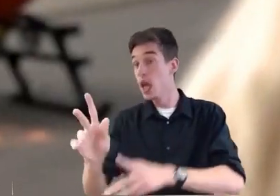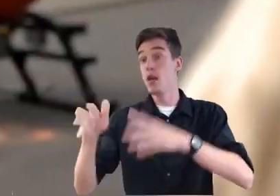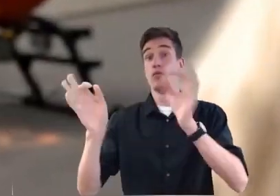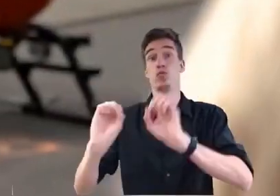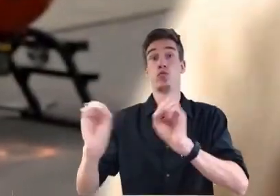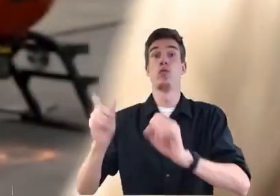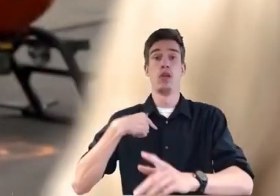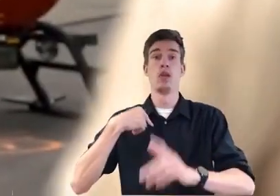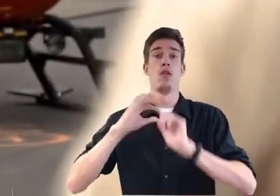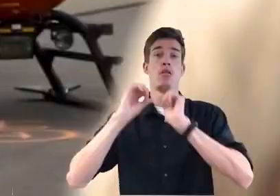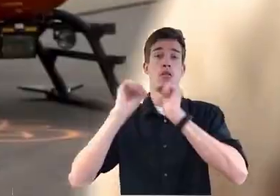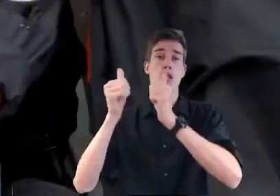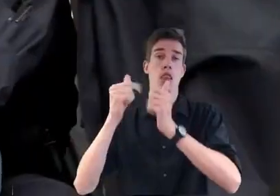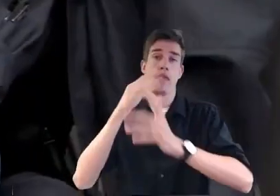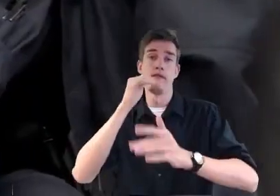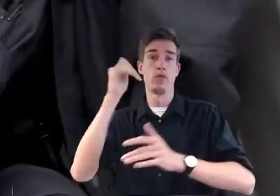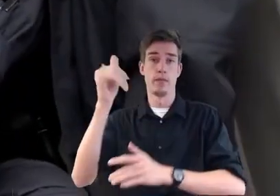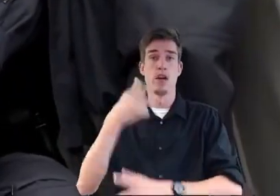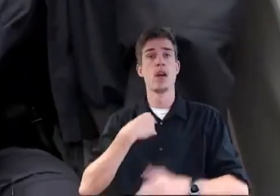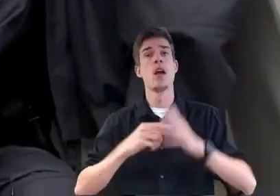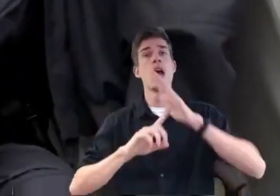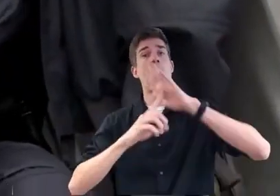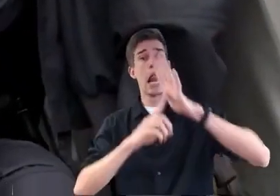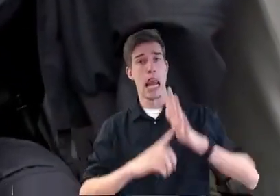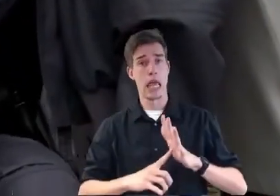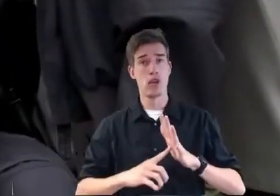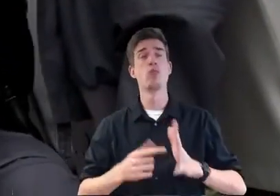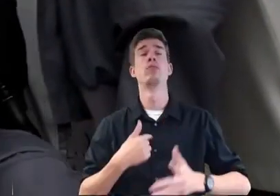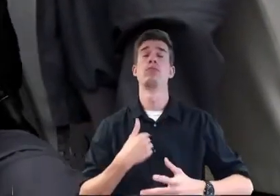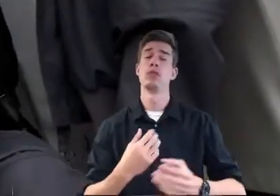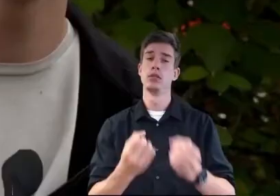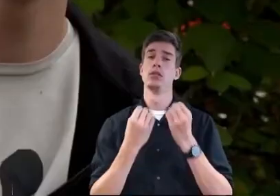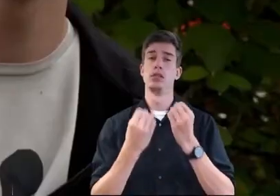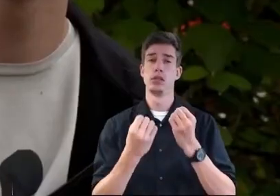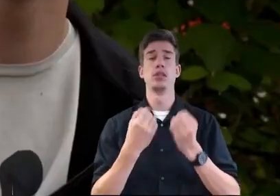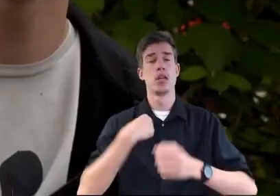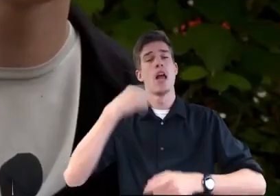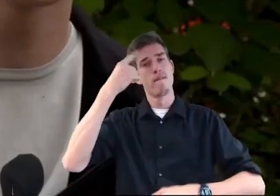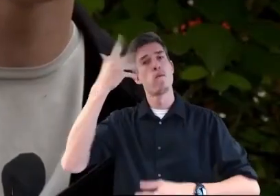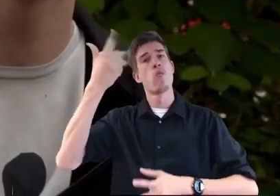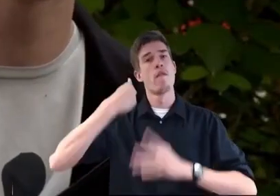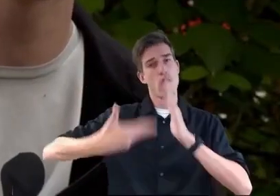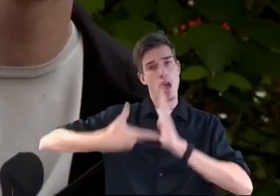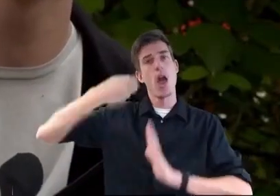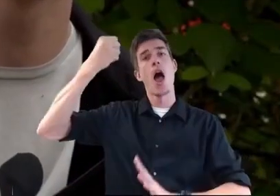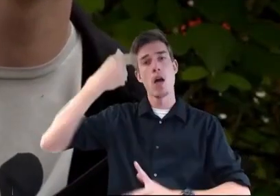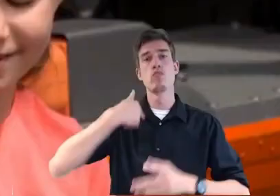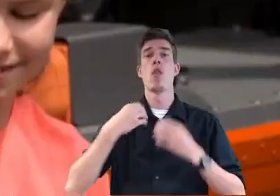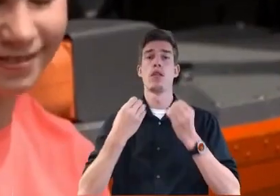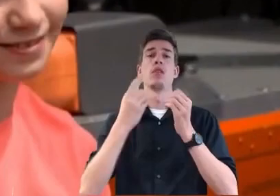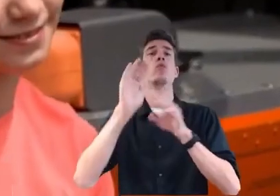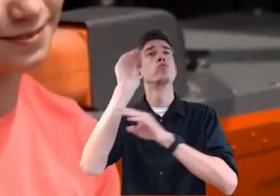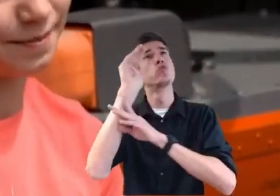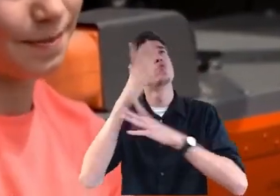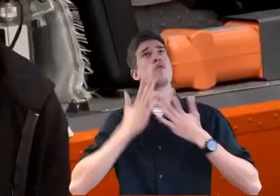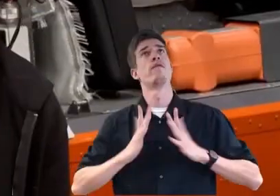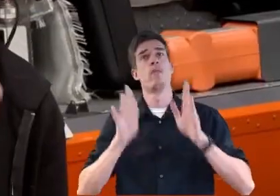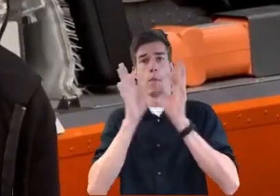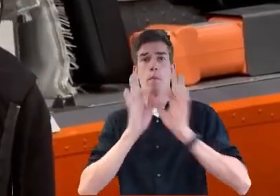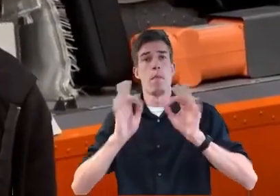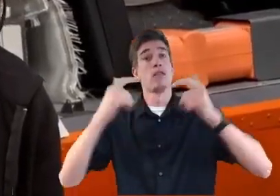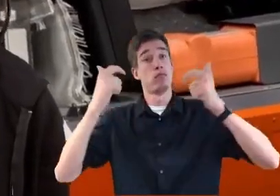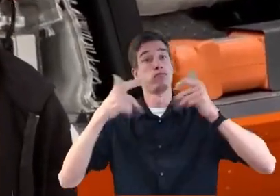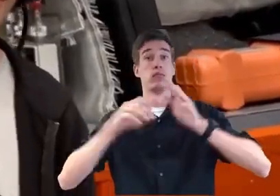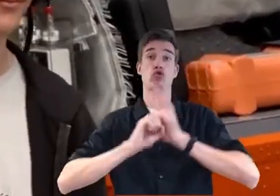wusste, dass ich dann, wo ich im Helikopter war, sicher am Krankenhaus ankommen werde und es mir dann besser gehen wird.